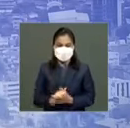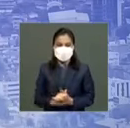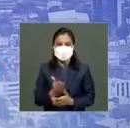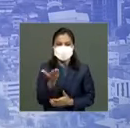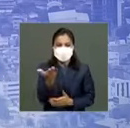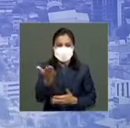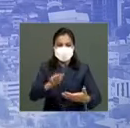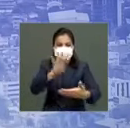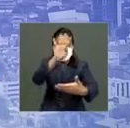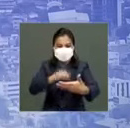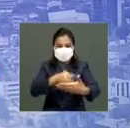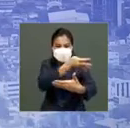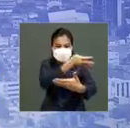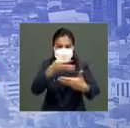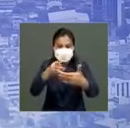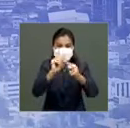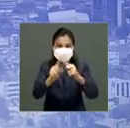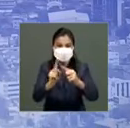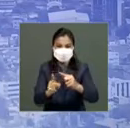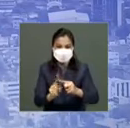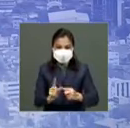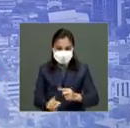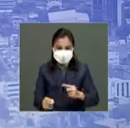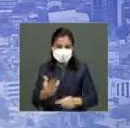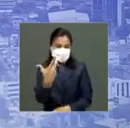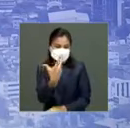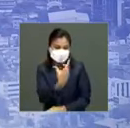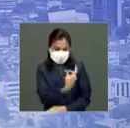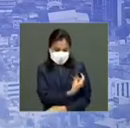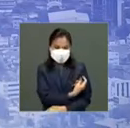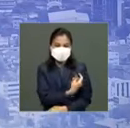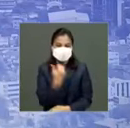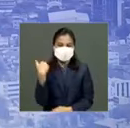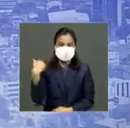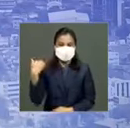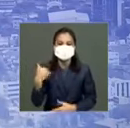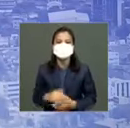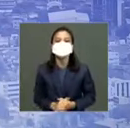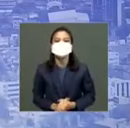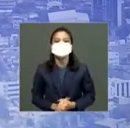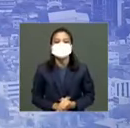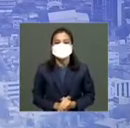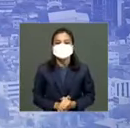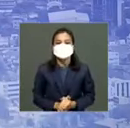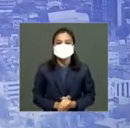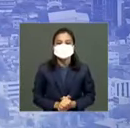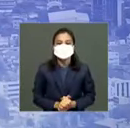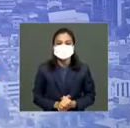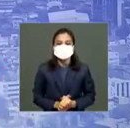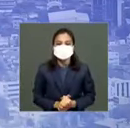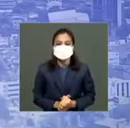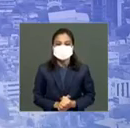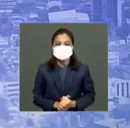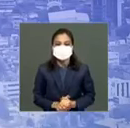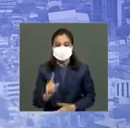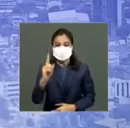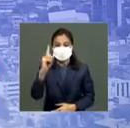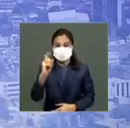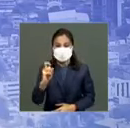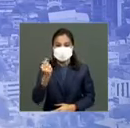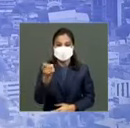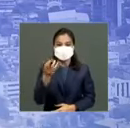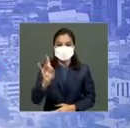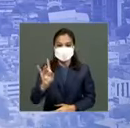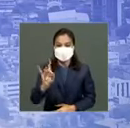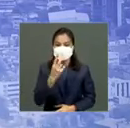กดูต่างๆก็จะออกมานะครับหมายถึงตารางการฉีดก็จะออกมาด้วยไปเรื่องของผู้เสียชีวิต18รายนะครับก